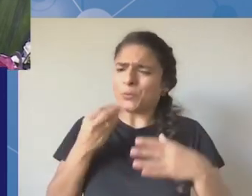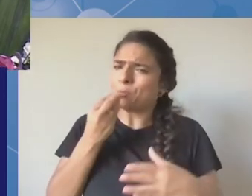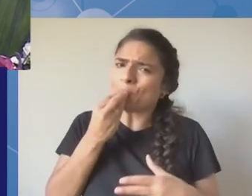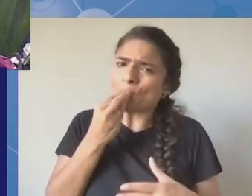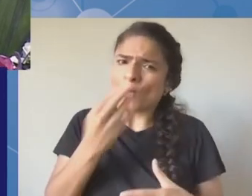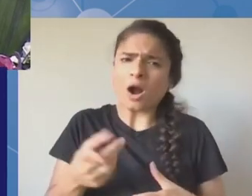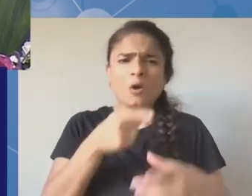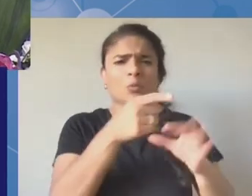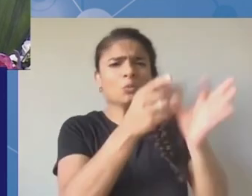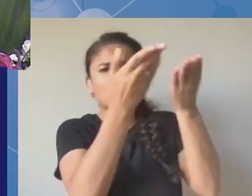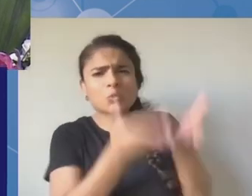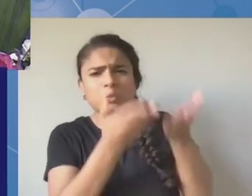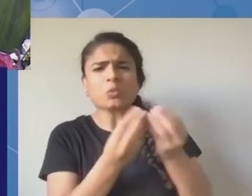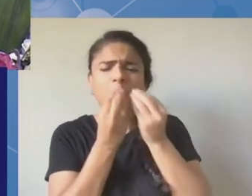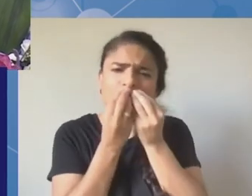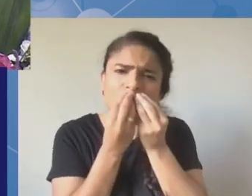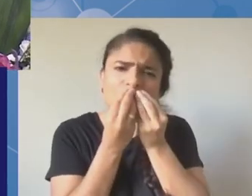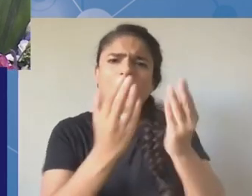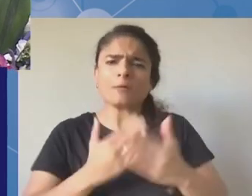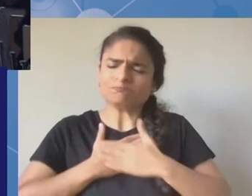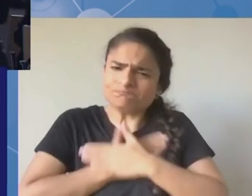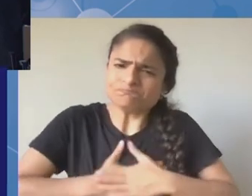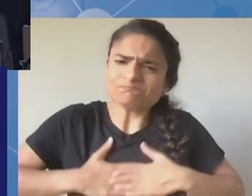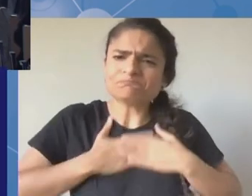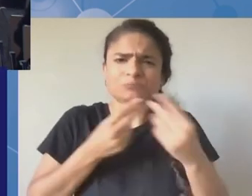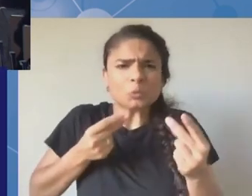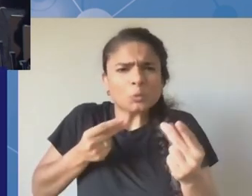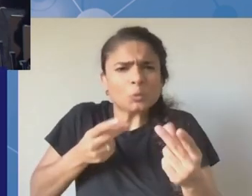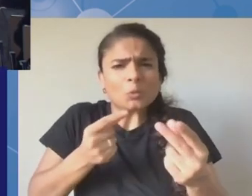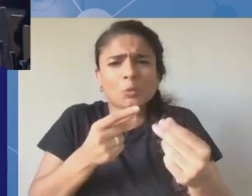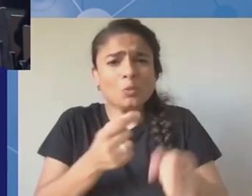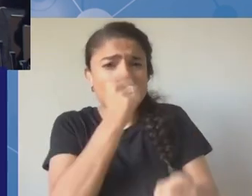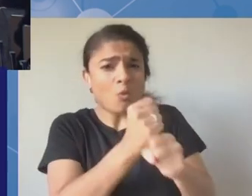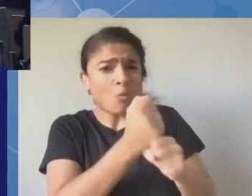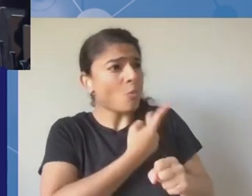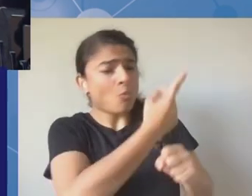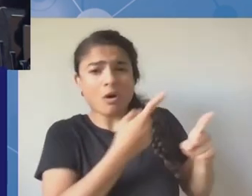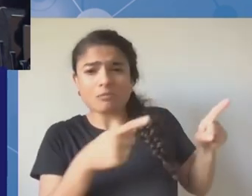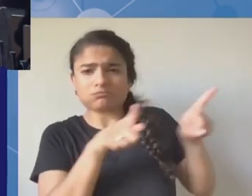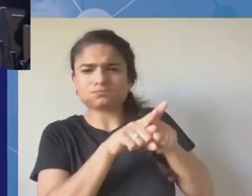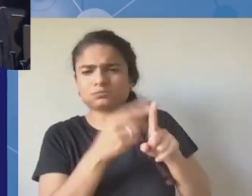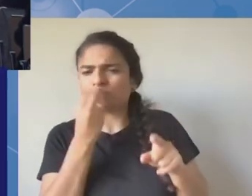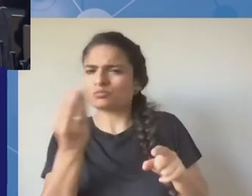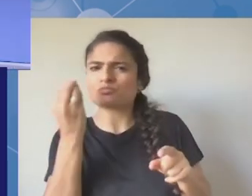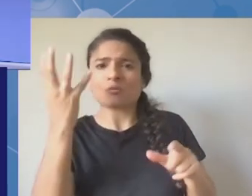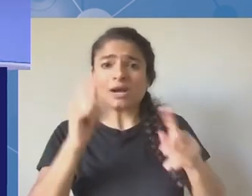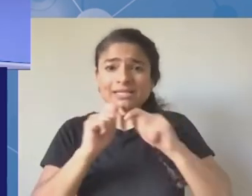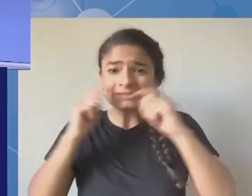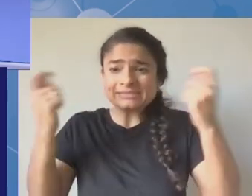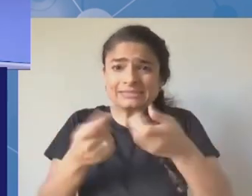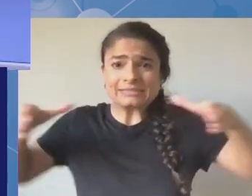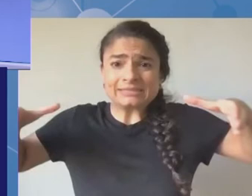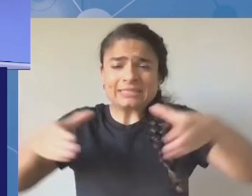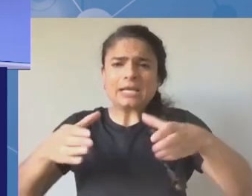شكرا لك يا كشيشتوف، أنت إنسان ناجح ومنظم مرموق، شكرا لك